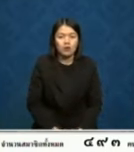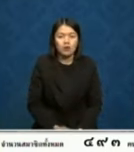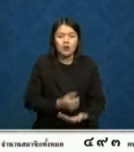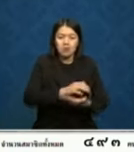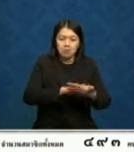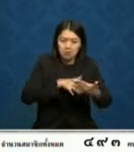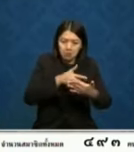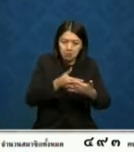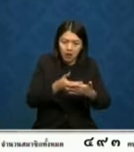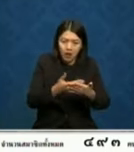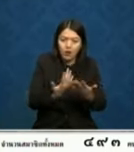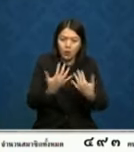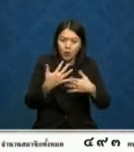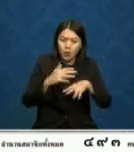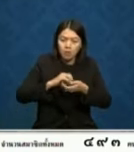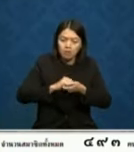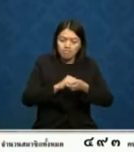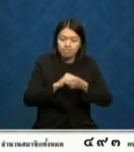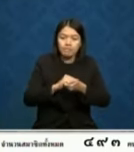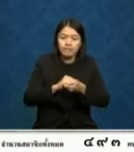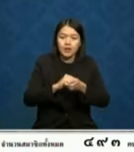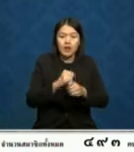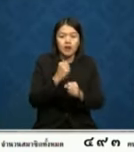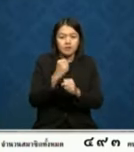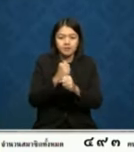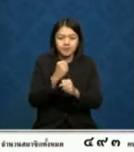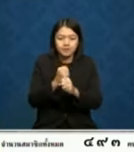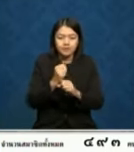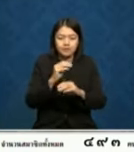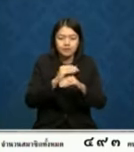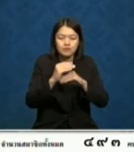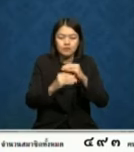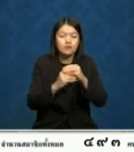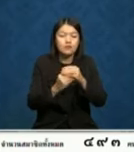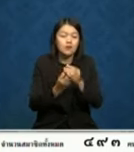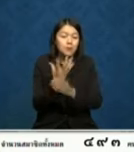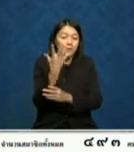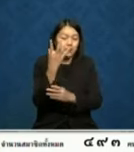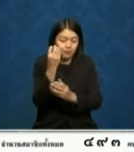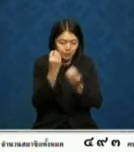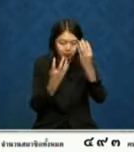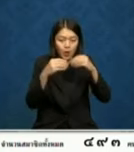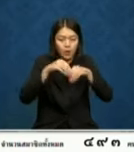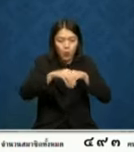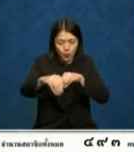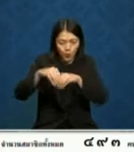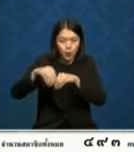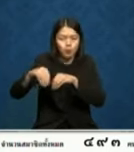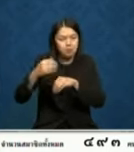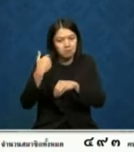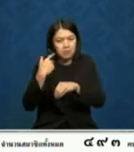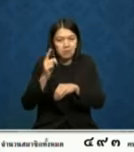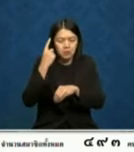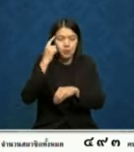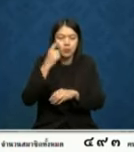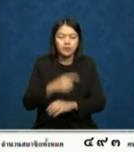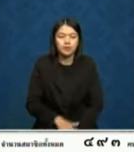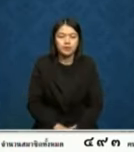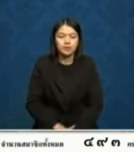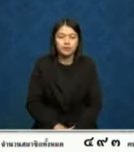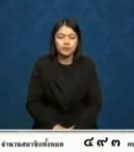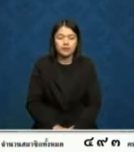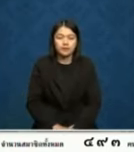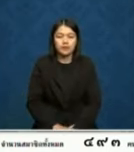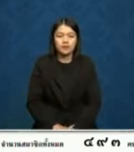แผนร่วมกันแผนบูรณาการที่จะทำงานเรื่องของโครงการปุตกว่าหรือไม่อันนี้ประเด็นที่ 1นะครับทีนี้ประเด็นหลักอย่างนี้ครับท่าน